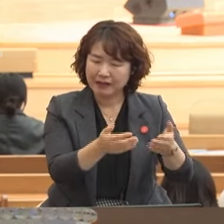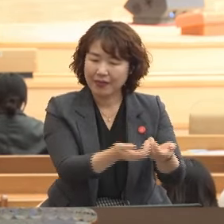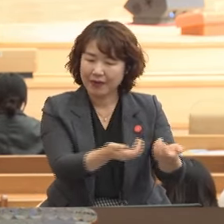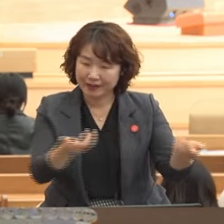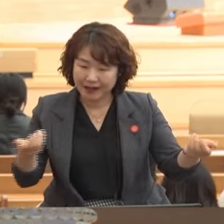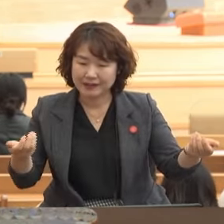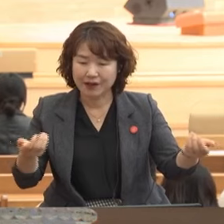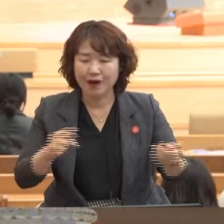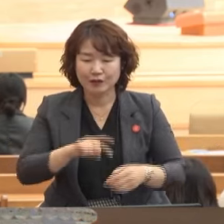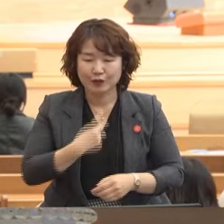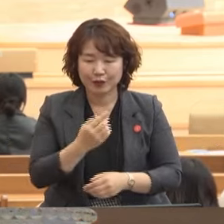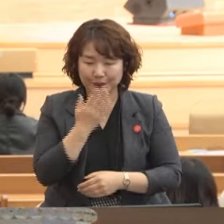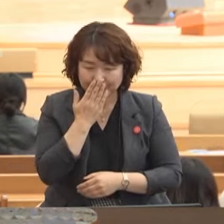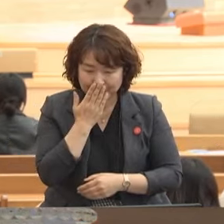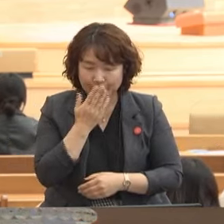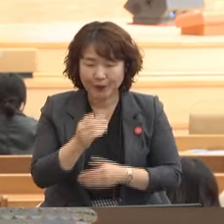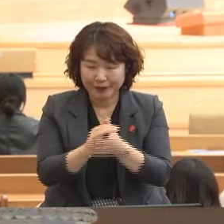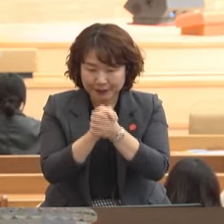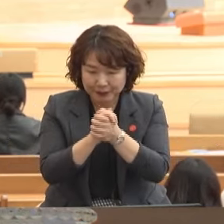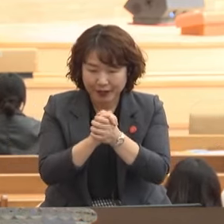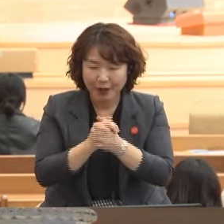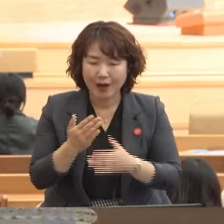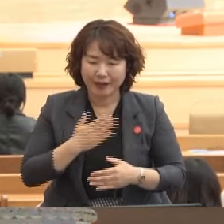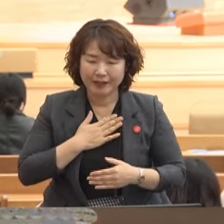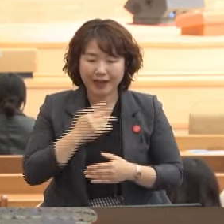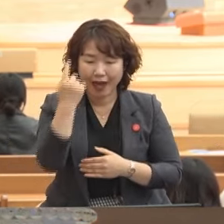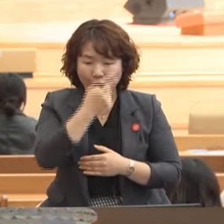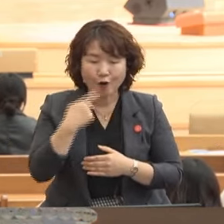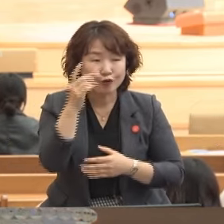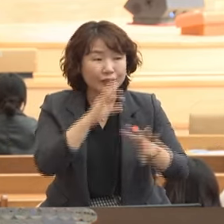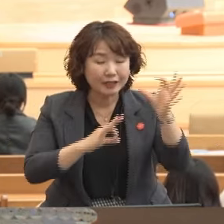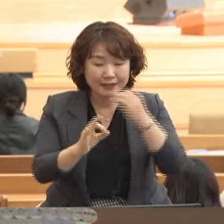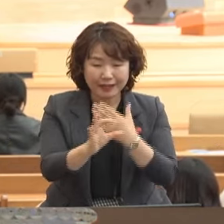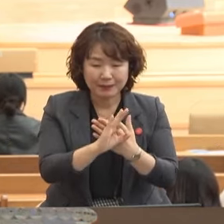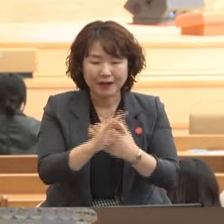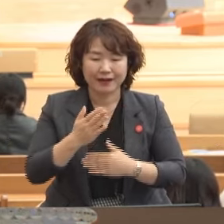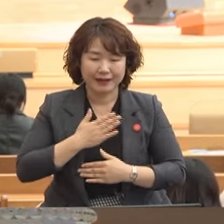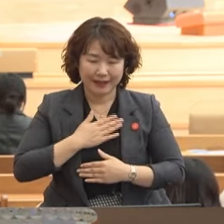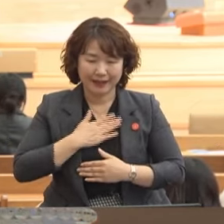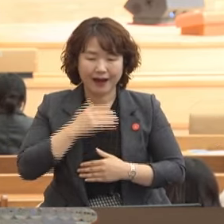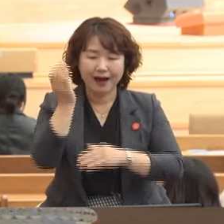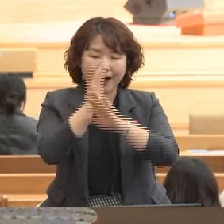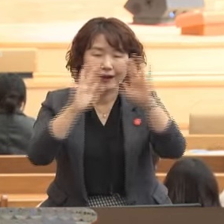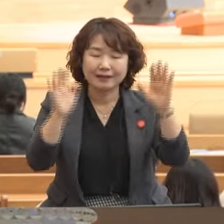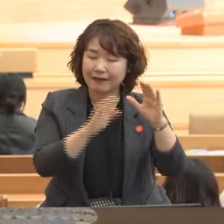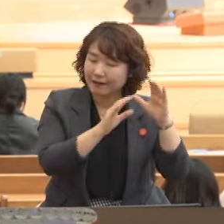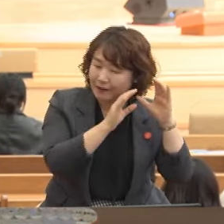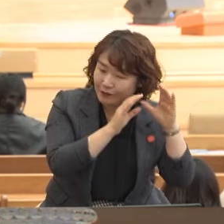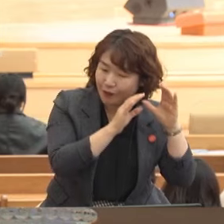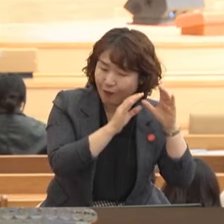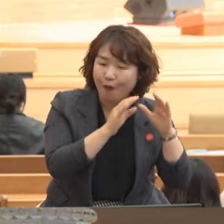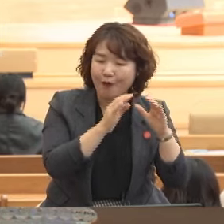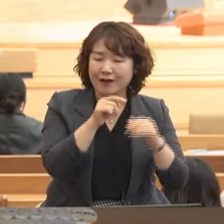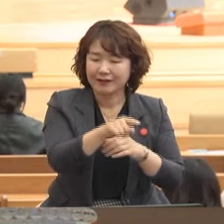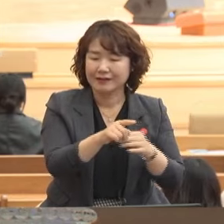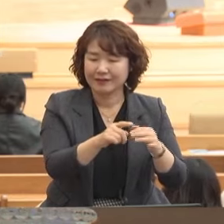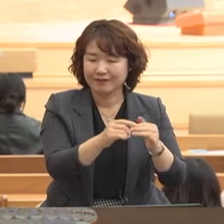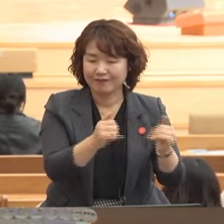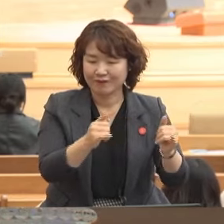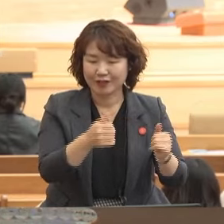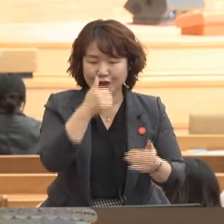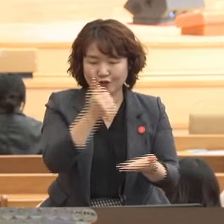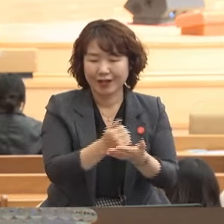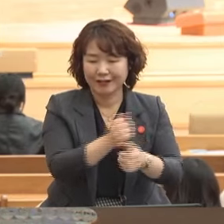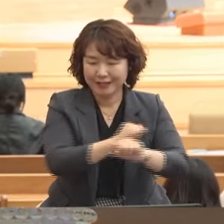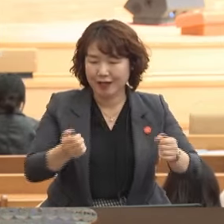길에서 떠나 스스로 낮추고 기도하여 내 얼굴을 찾으면 내가 하늘에서 듣고 그들의 죄를